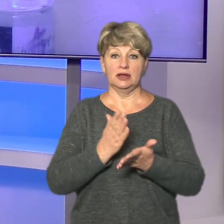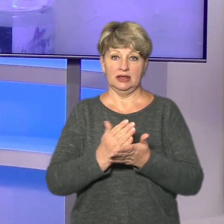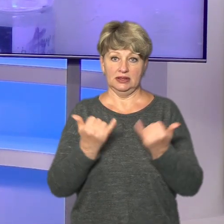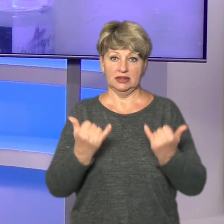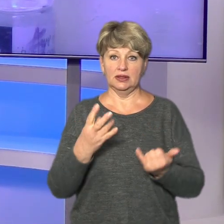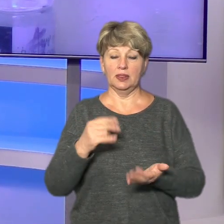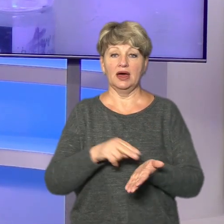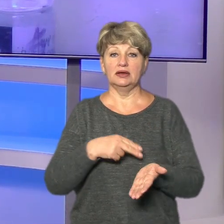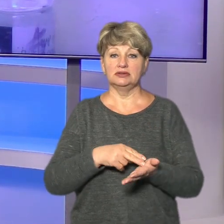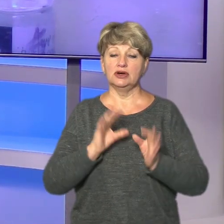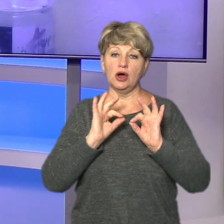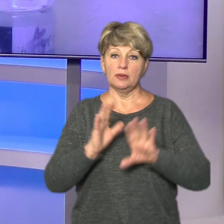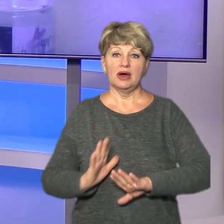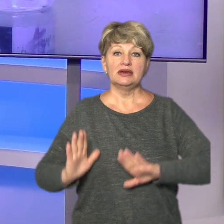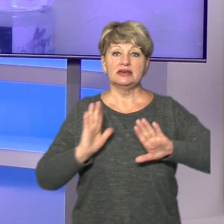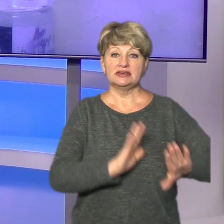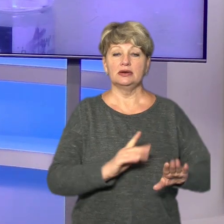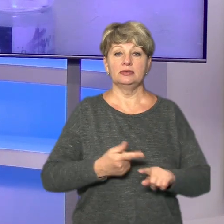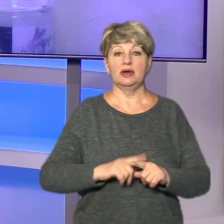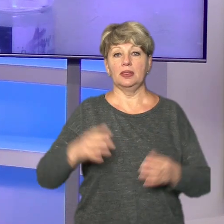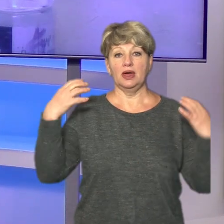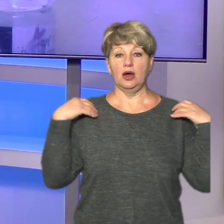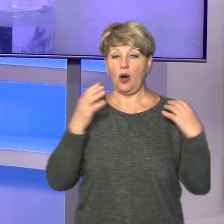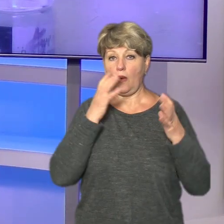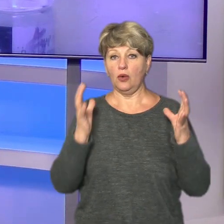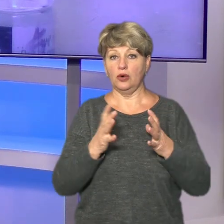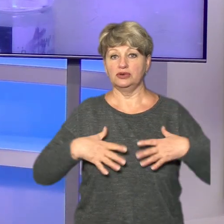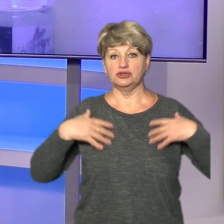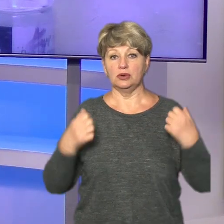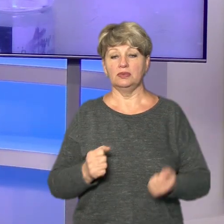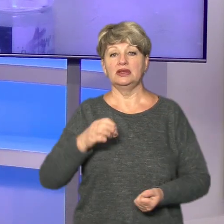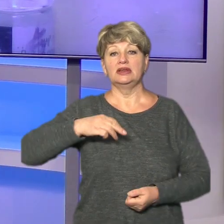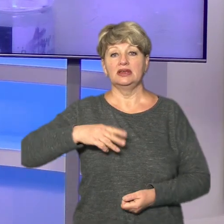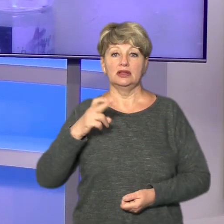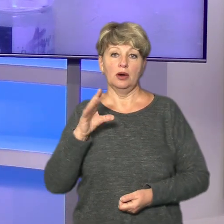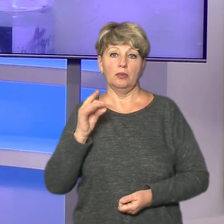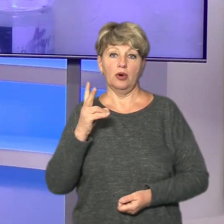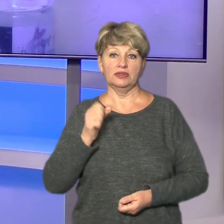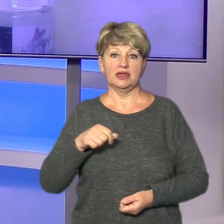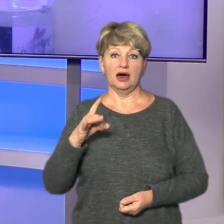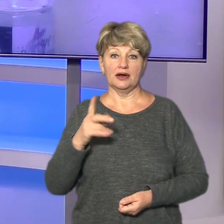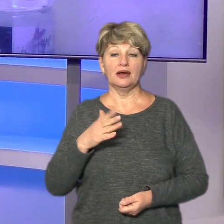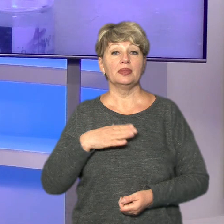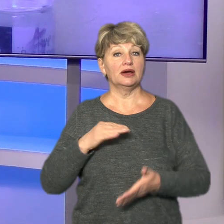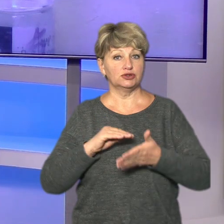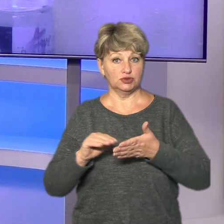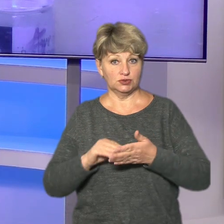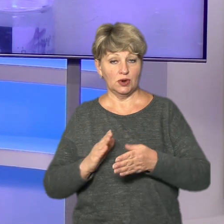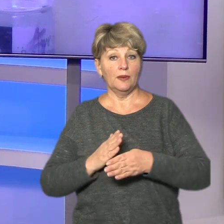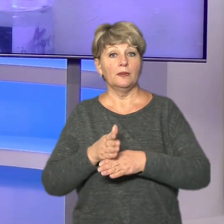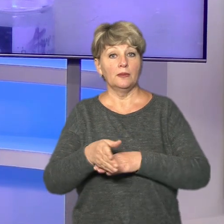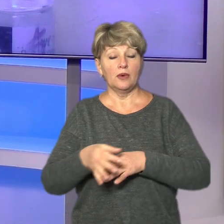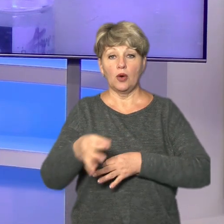розповіла заступниця начальника управління охорони здоров'я області Тетяна Бондар наша Наталя старинець побувала у міській